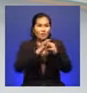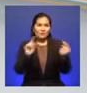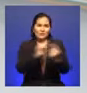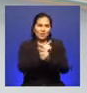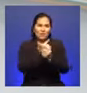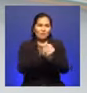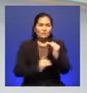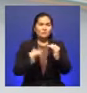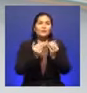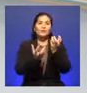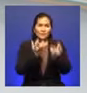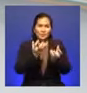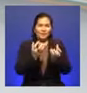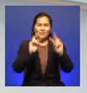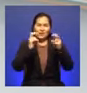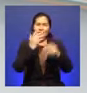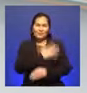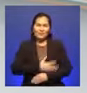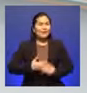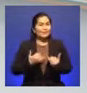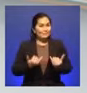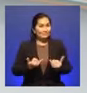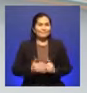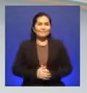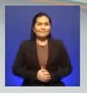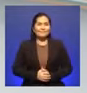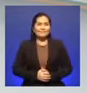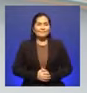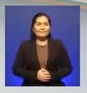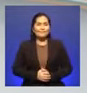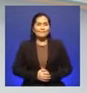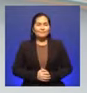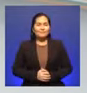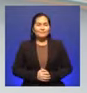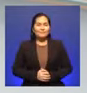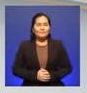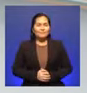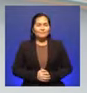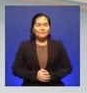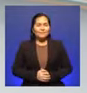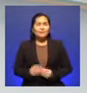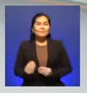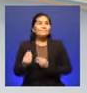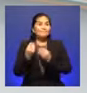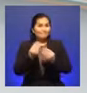างสังคมและสุขภาพกับเราในเช้านี้มาตลอดนะคะก็ต้องส่งเวที